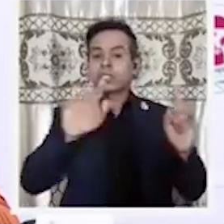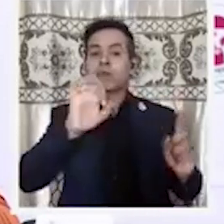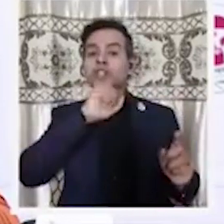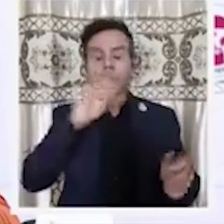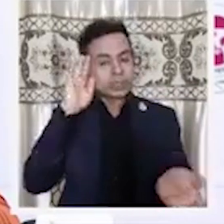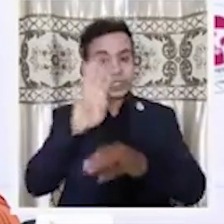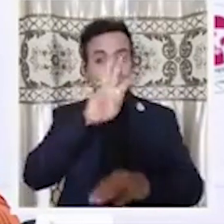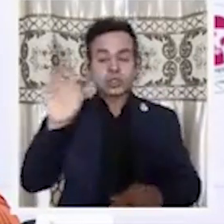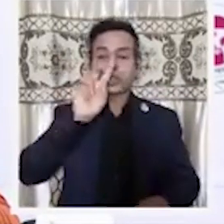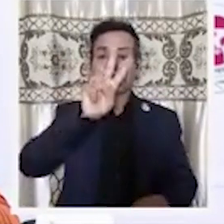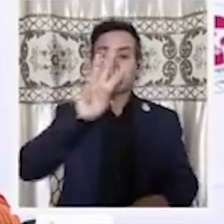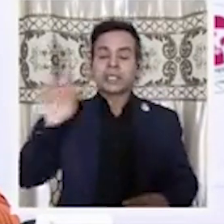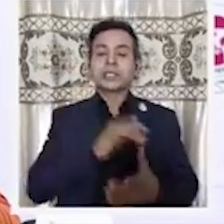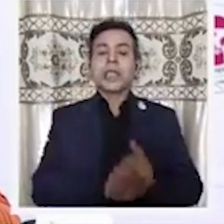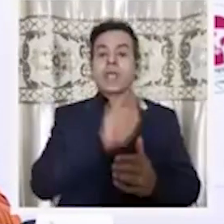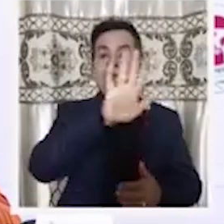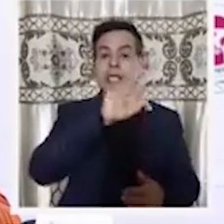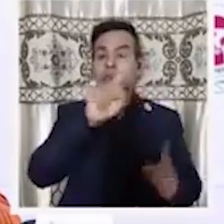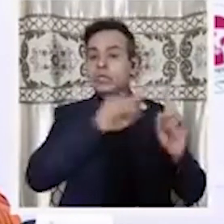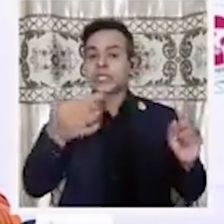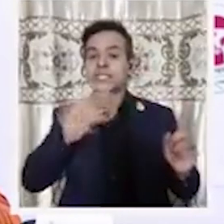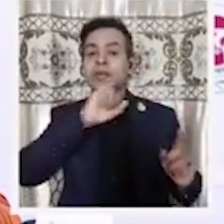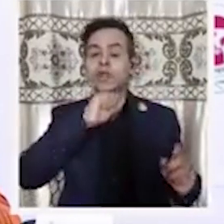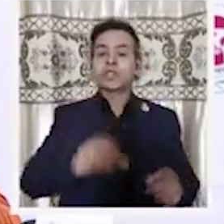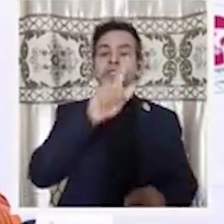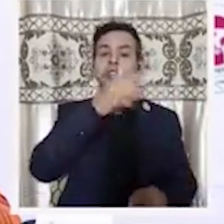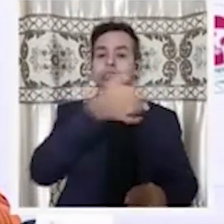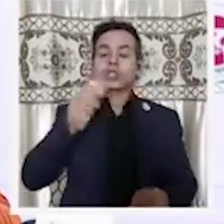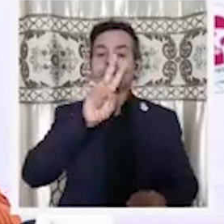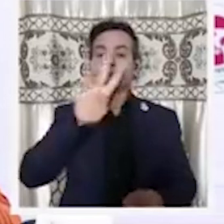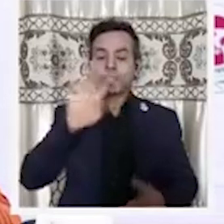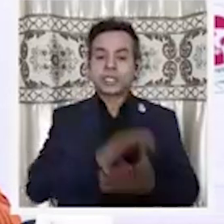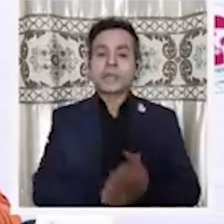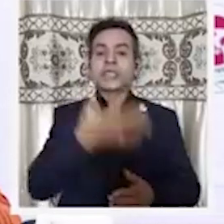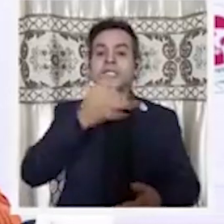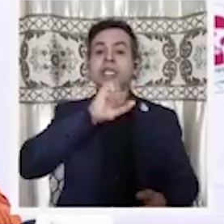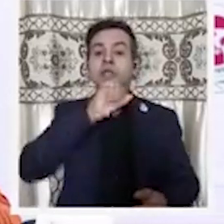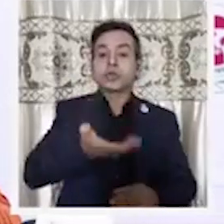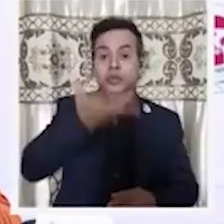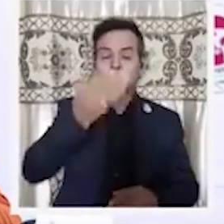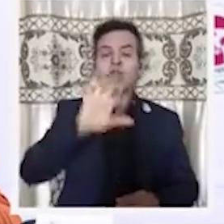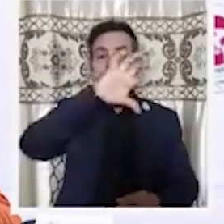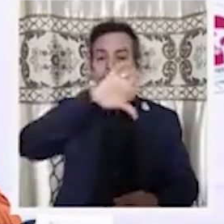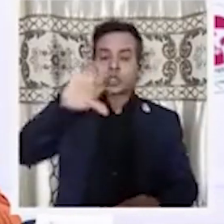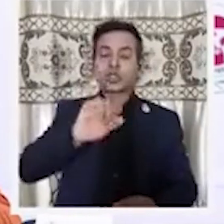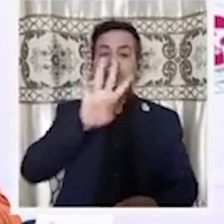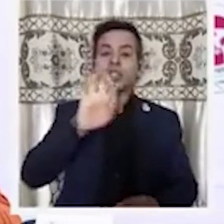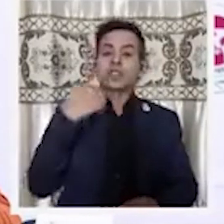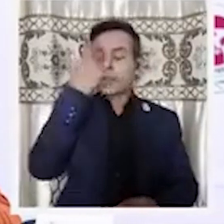25 জন, 21-30 বছর 71 জন, 31-40 বছর 155 জন, 41-50